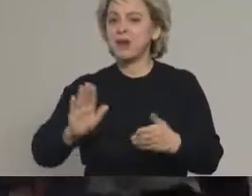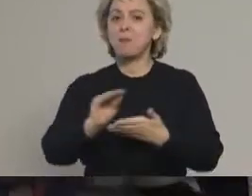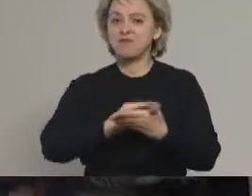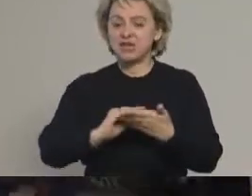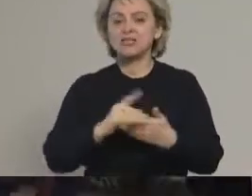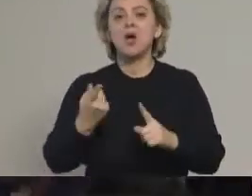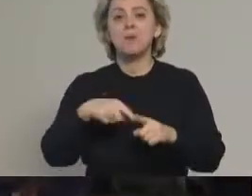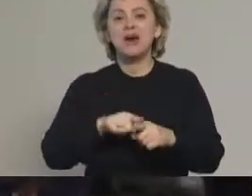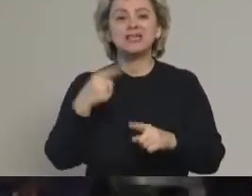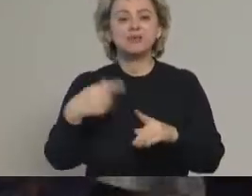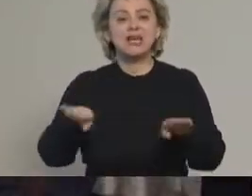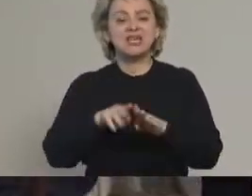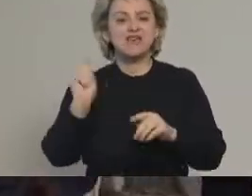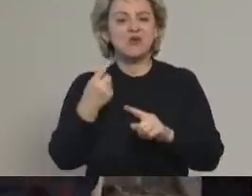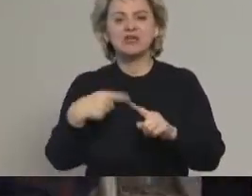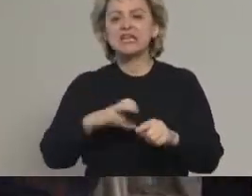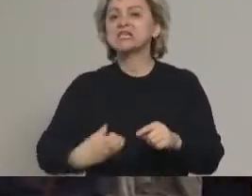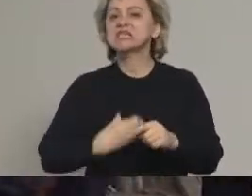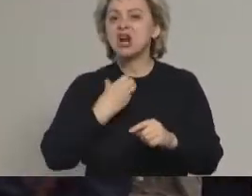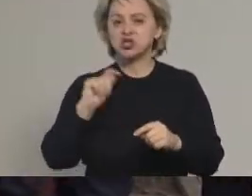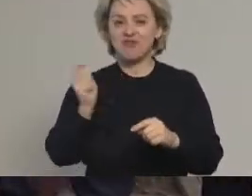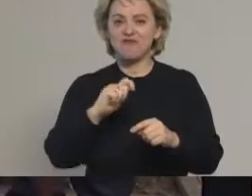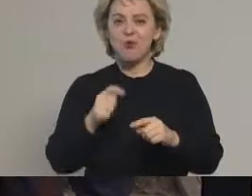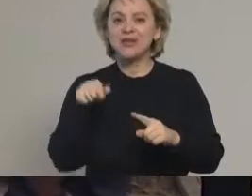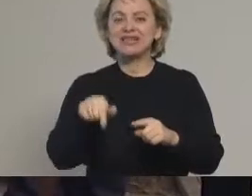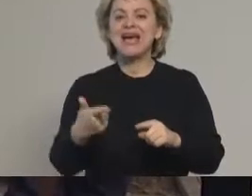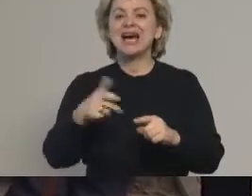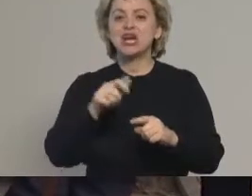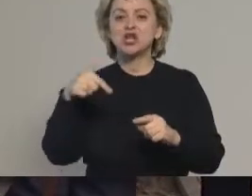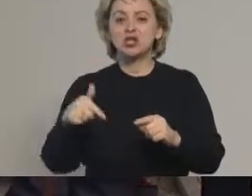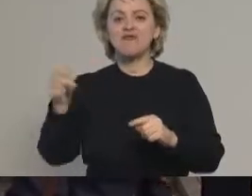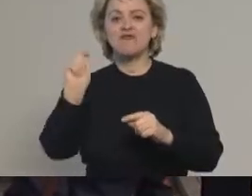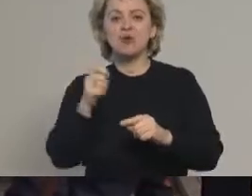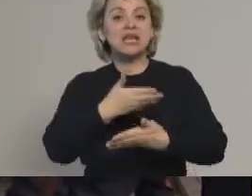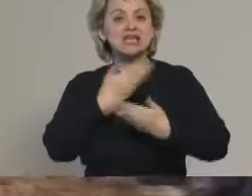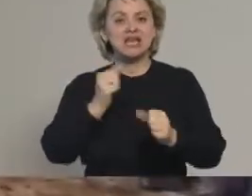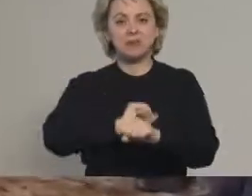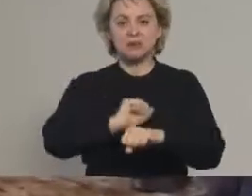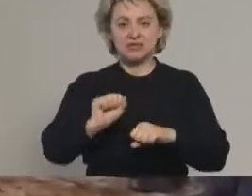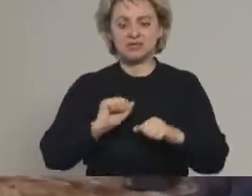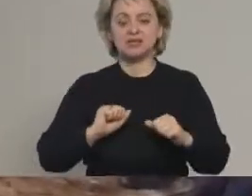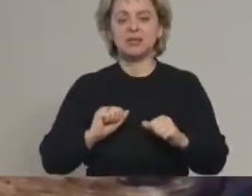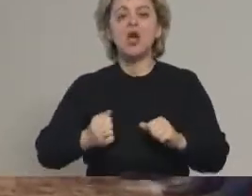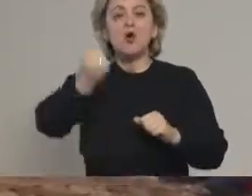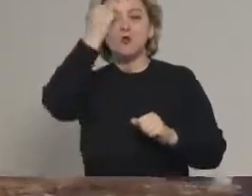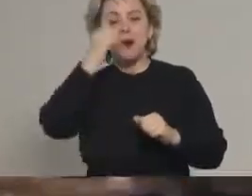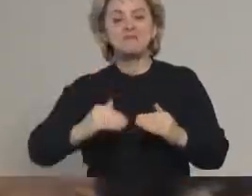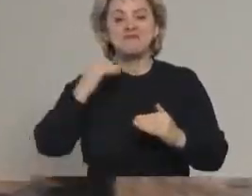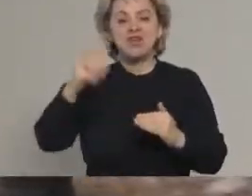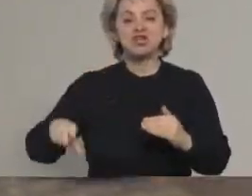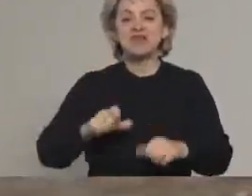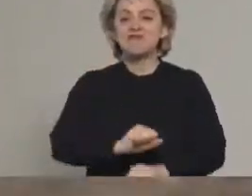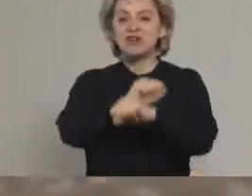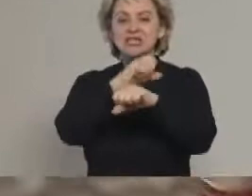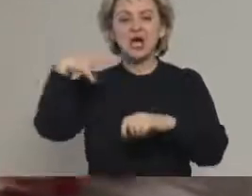что гражданские войны – это самые страшные войны, и в гражданских войнах нет победителей. Память о Верхнедонском